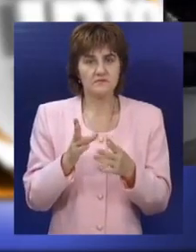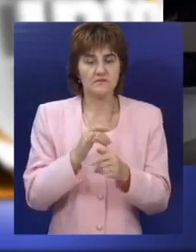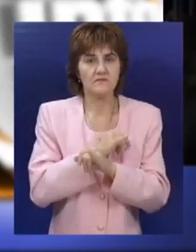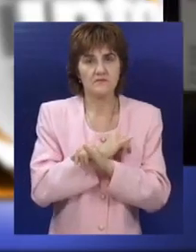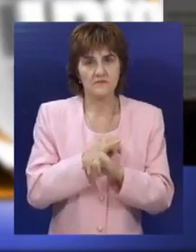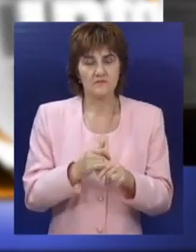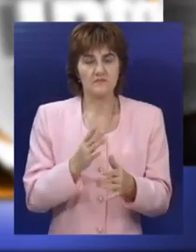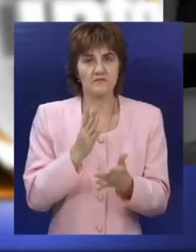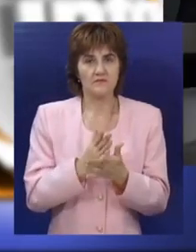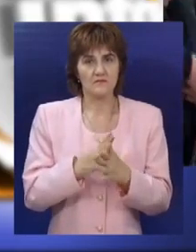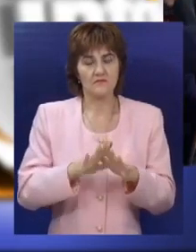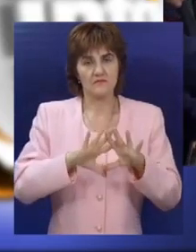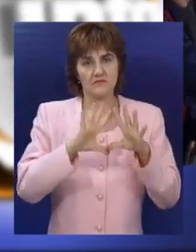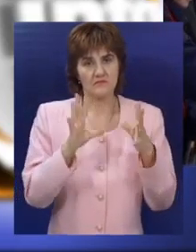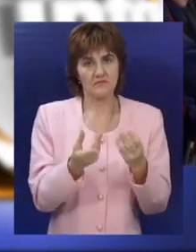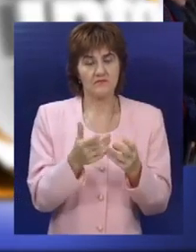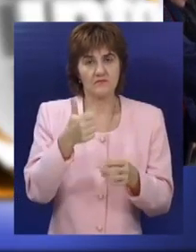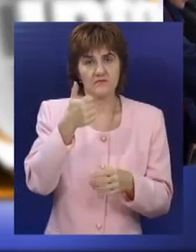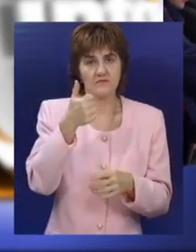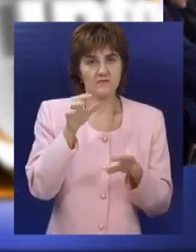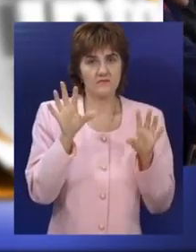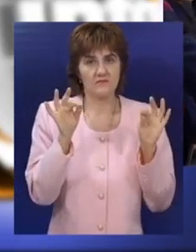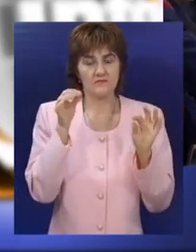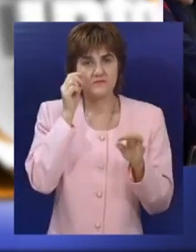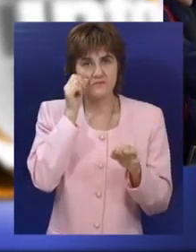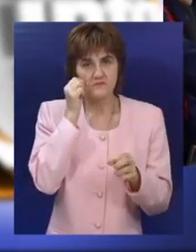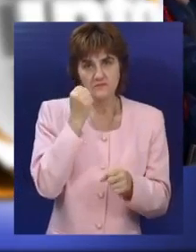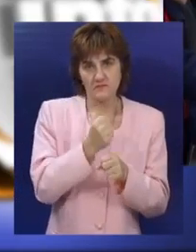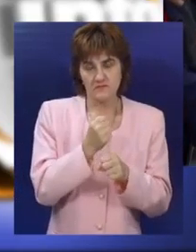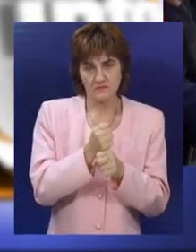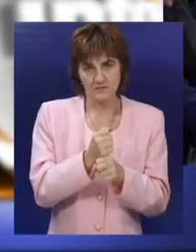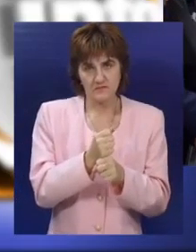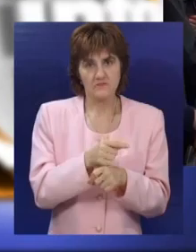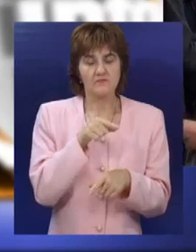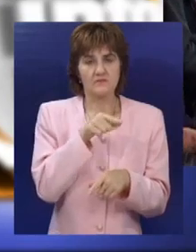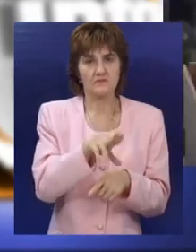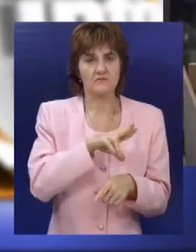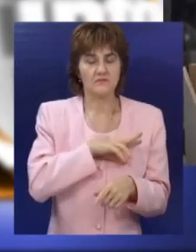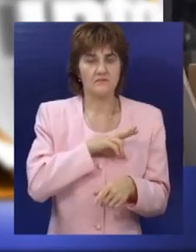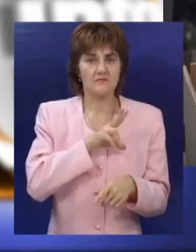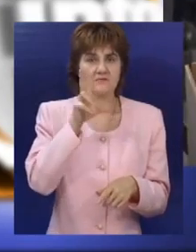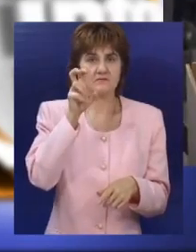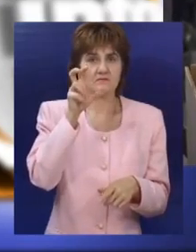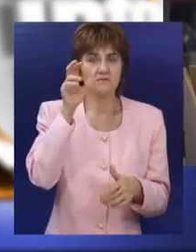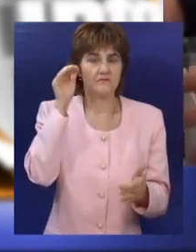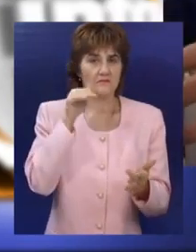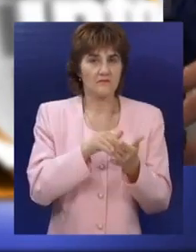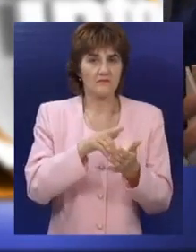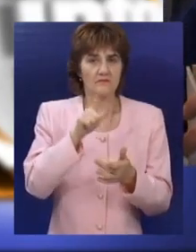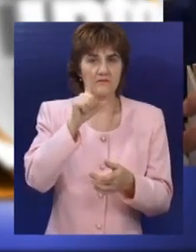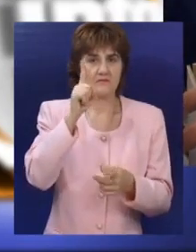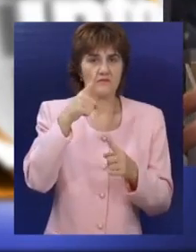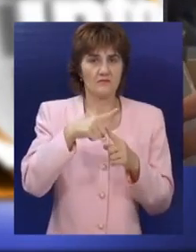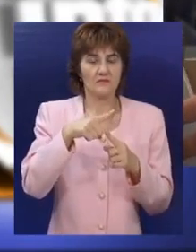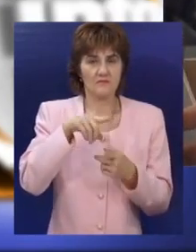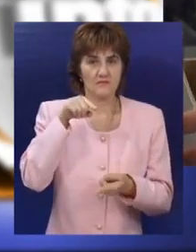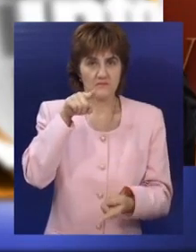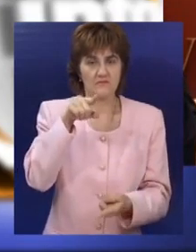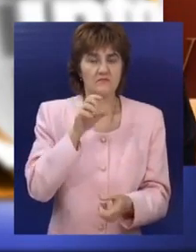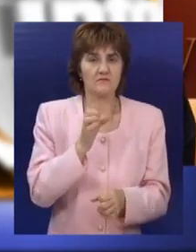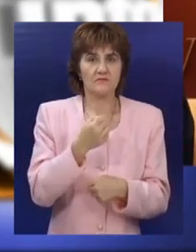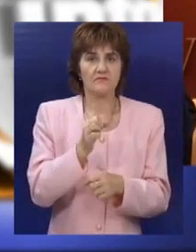kooperacije angažovano je ukupno 110 radnika. Kapacitet vinarije je 300.000 litara vina godišnje. Objedinjavanje